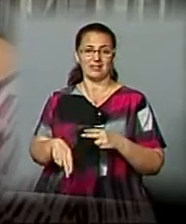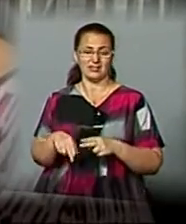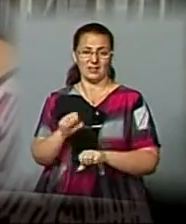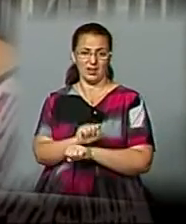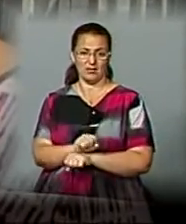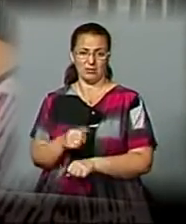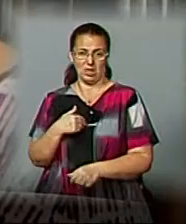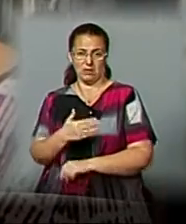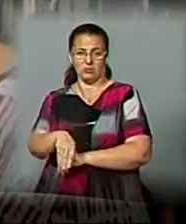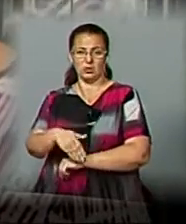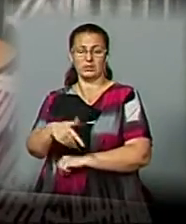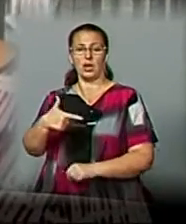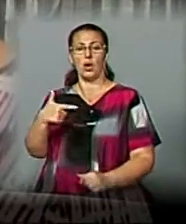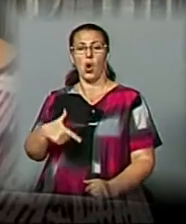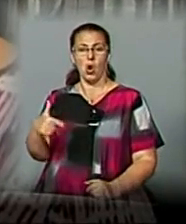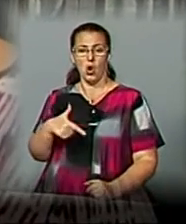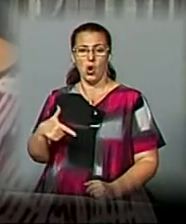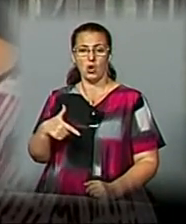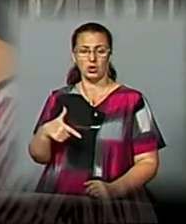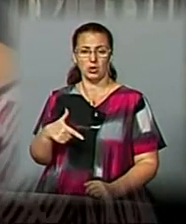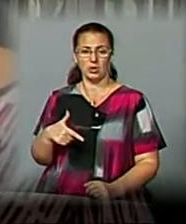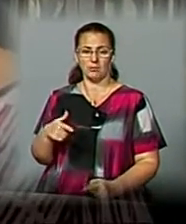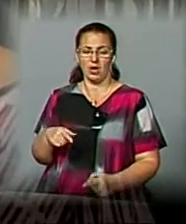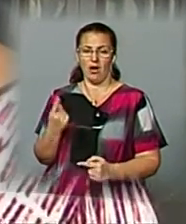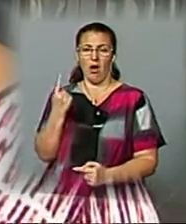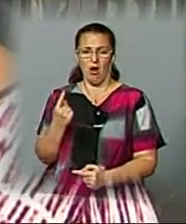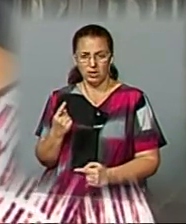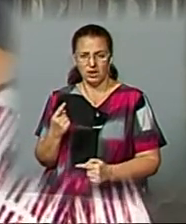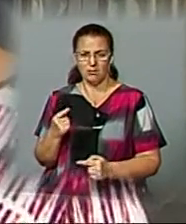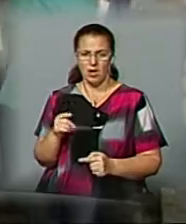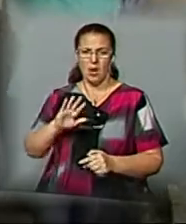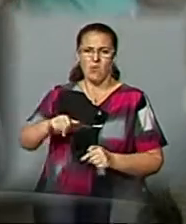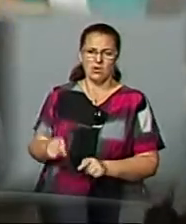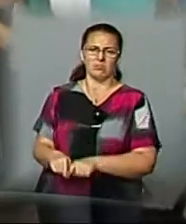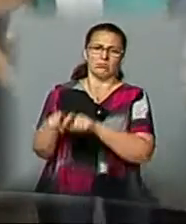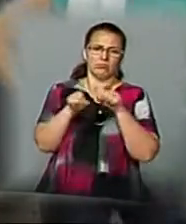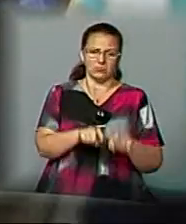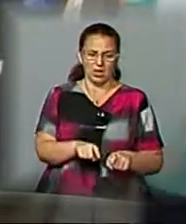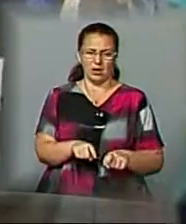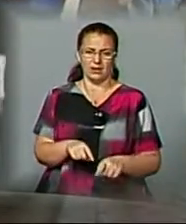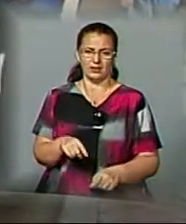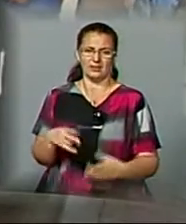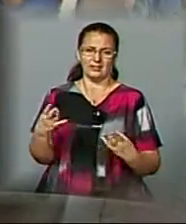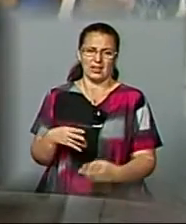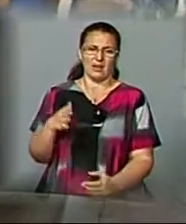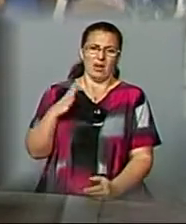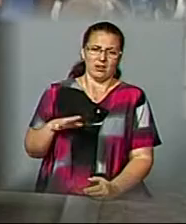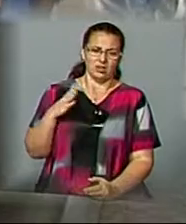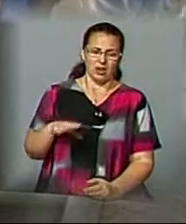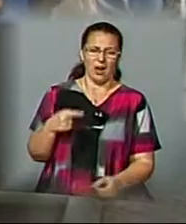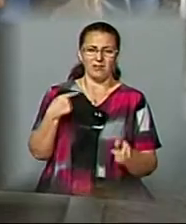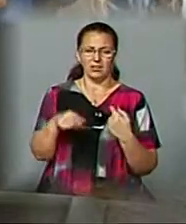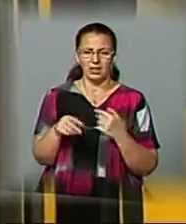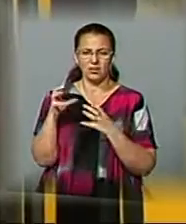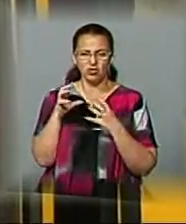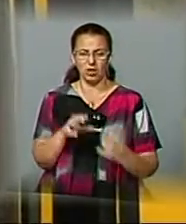Городоцьку дістаємося, то ми їдемо і одним транспортом, потім другим. Приходиться чекати знову на інший